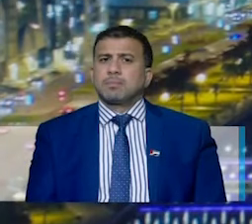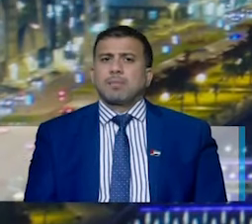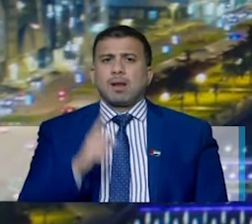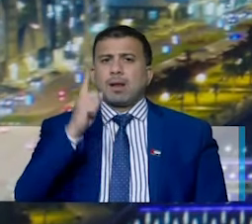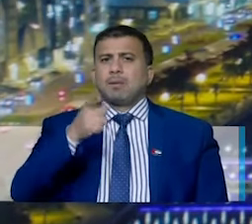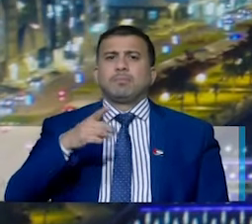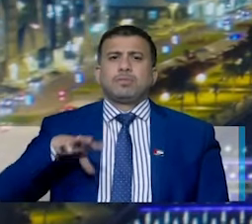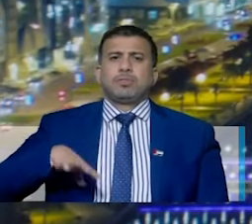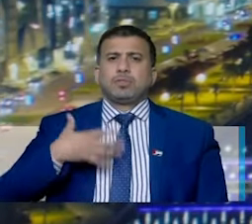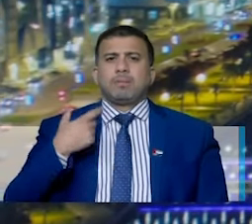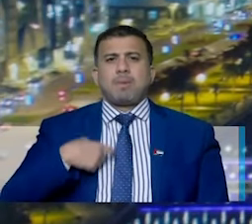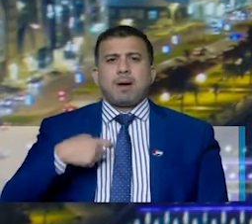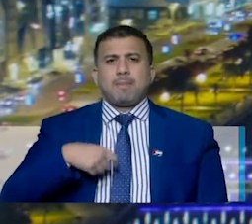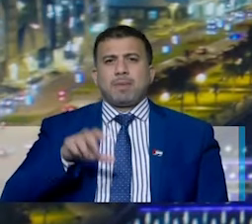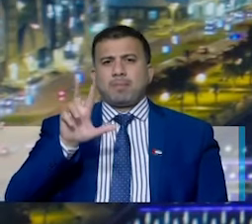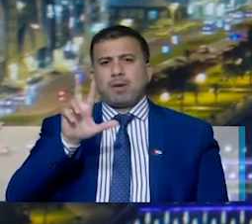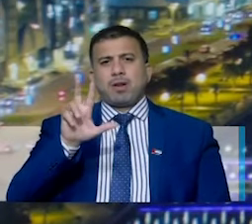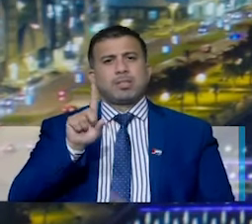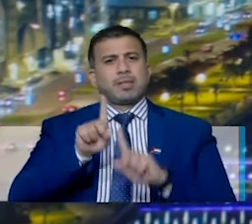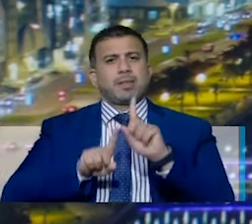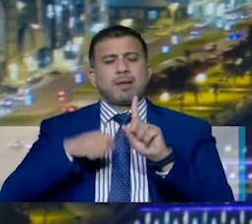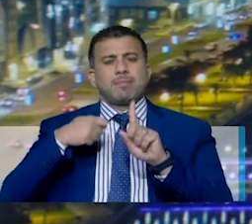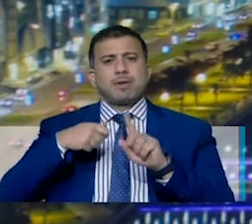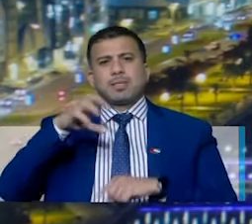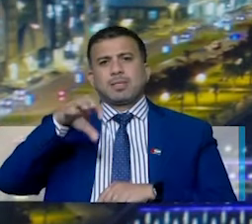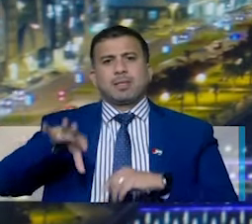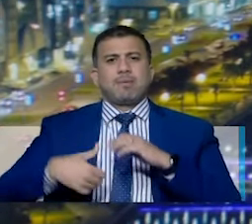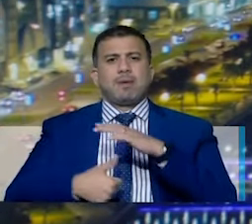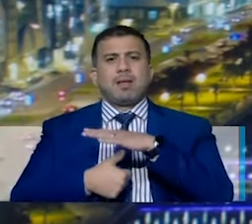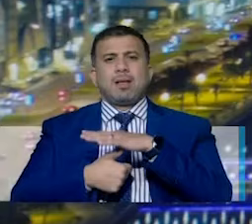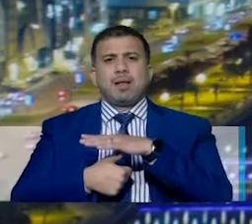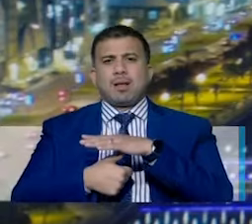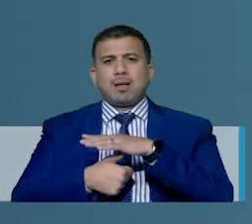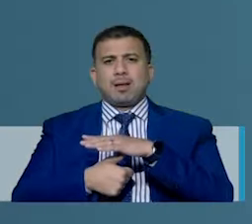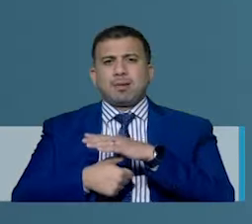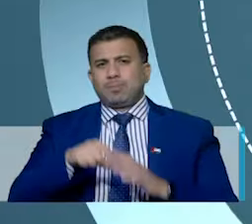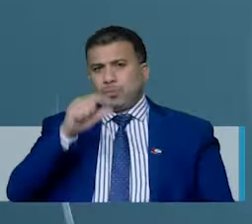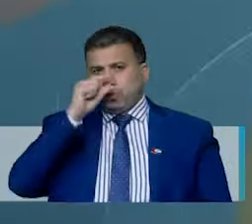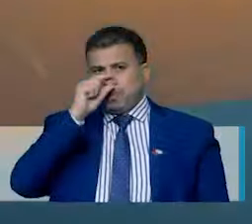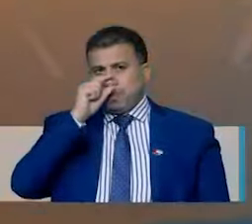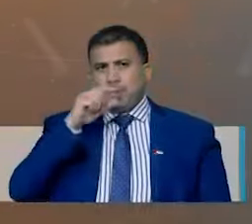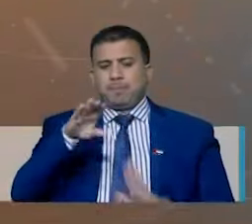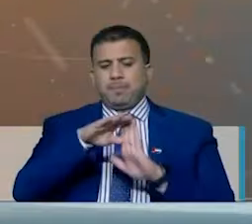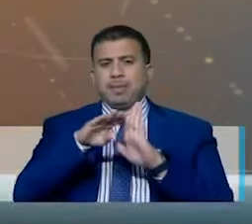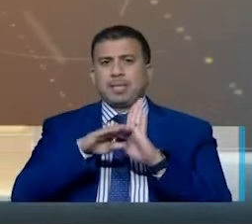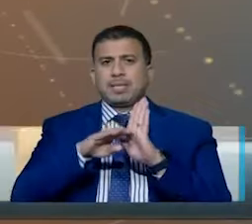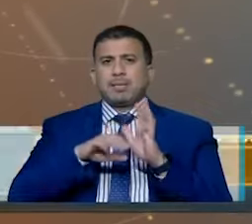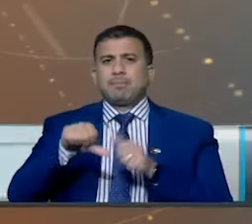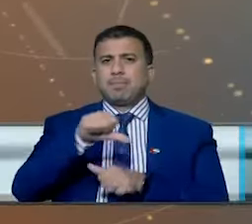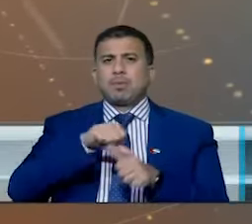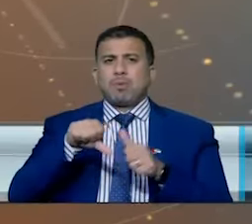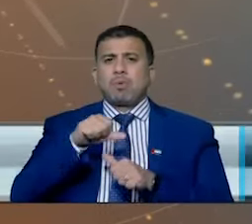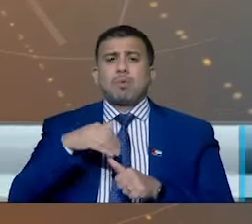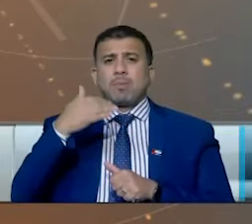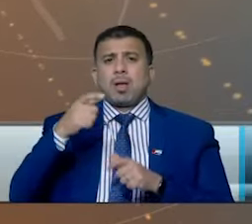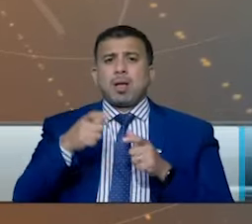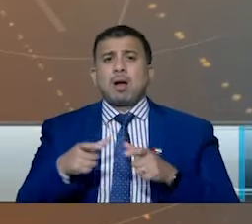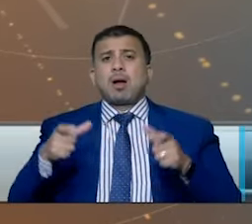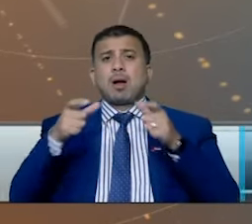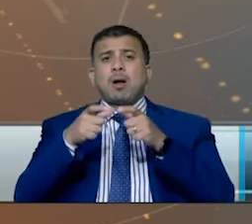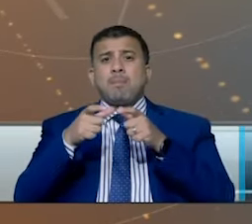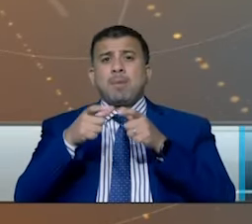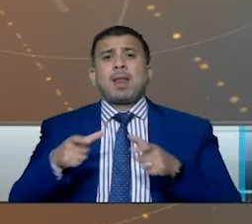وجه صاحب السمو الشيخ محمد بن راشد ال مكتوم نائب رئيس الدوله رئيس مجلس الوزراء حاكم دبي بتنظيم